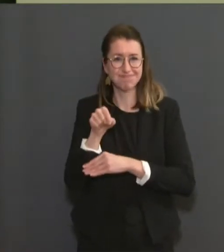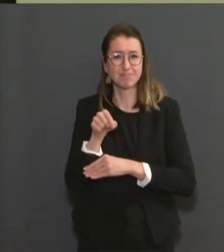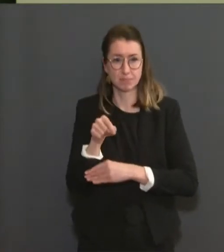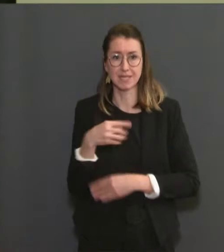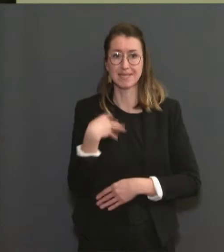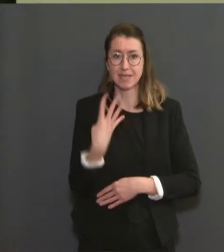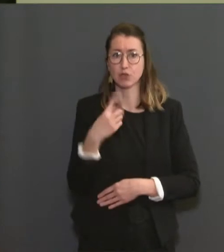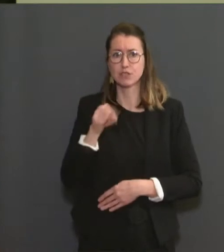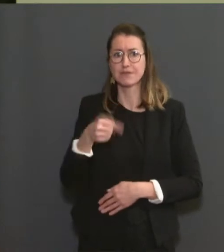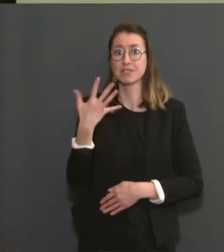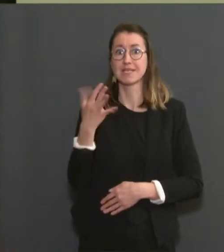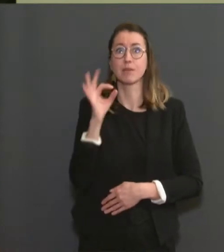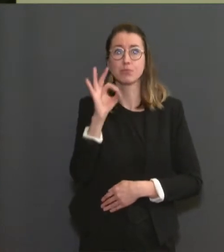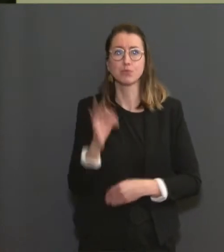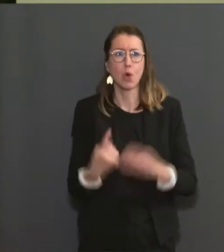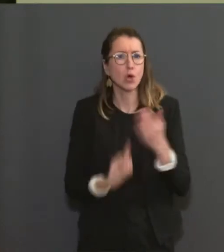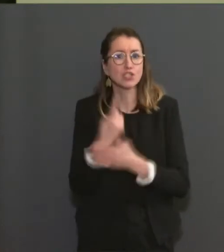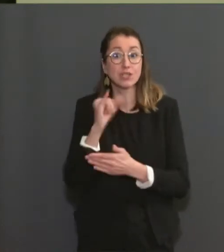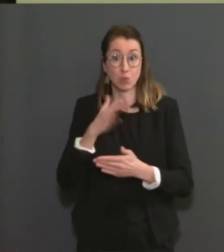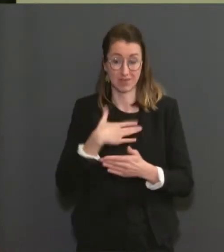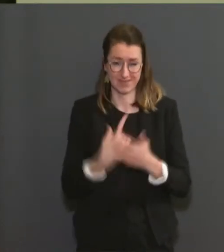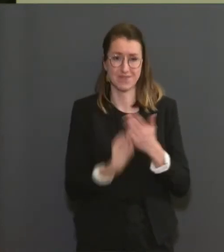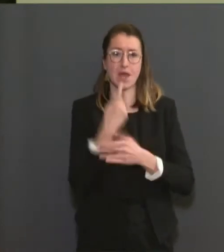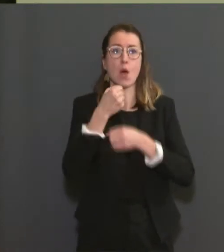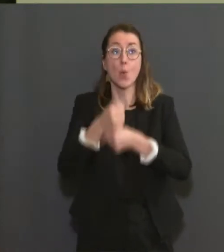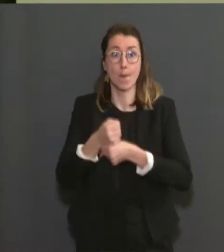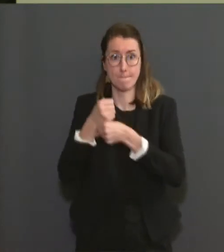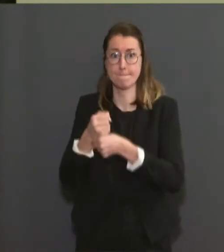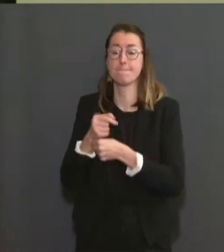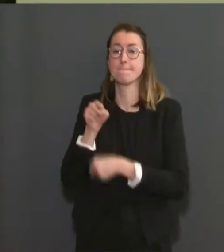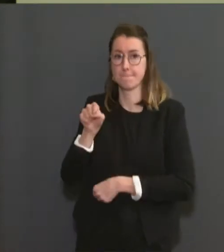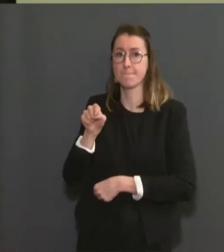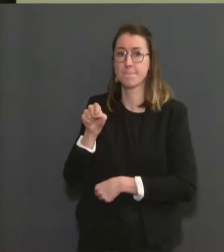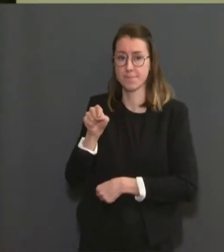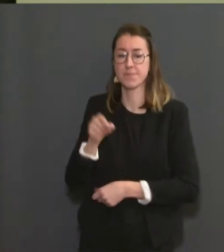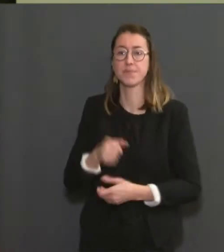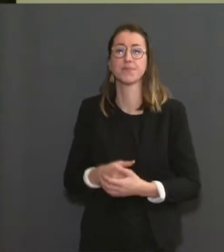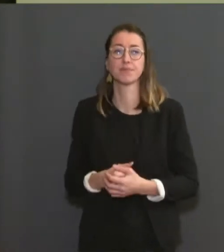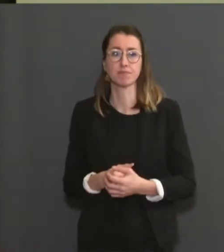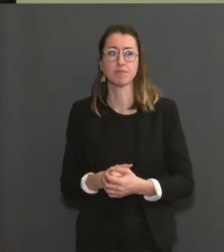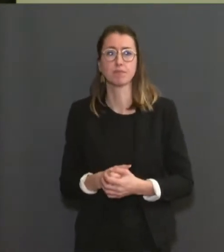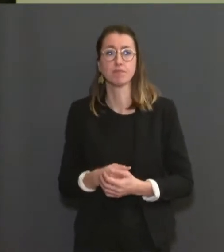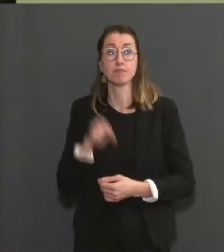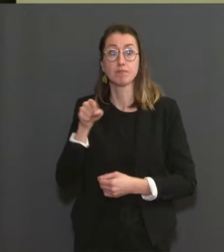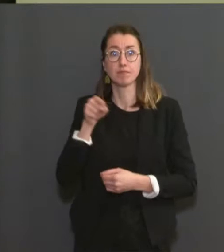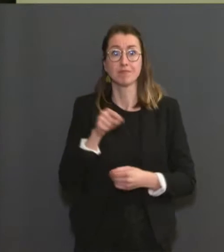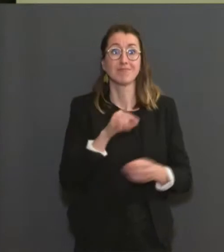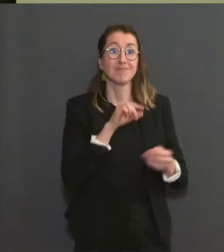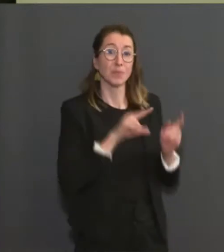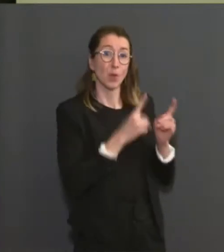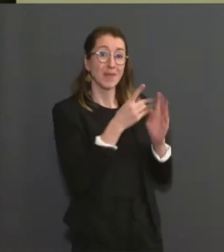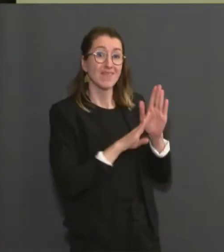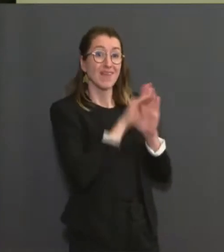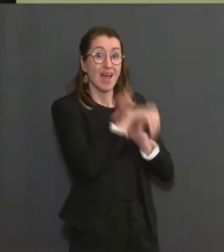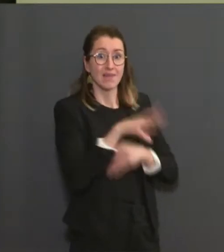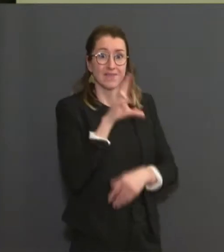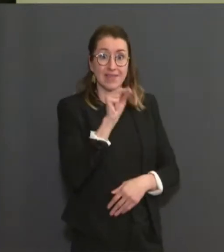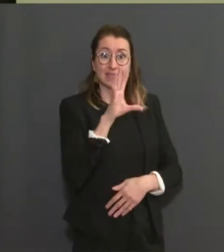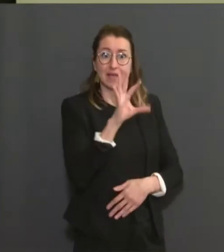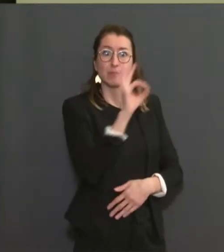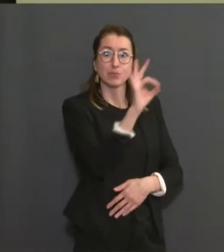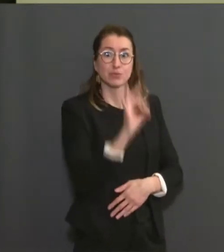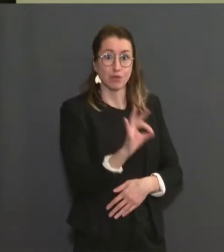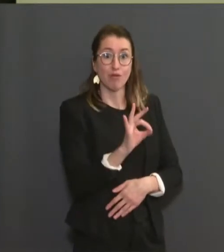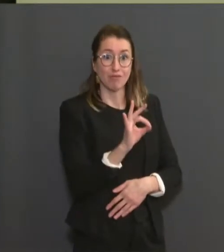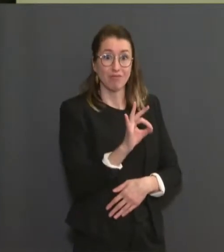proviennent d'une maison de repos et de soins, alors qu'on avait 25% lors de la première vague. Donc c'est clairement une